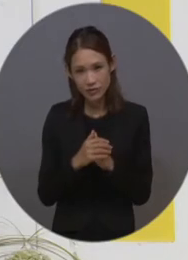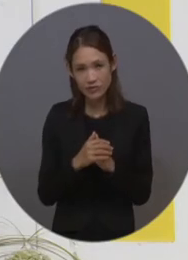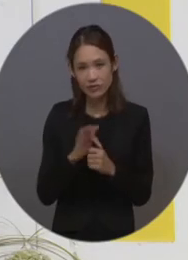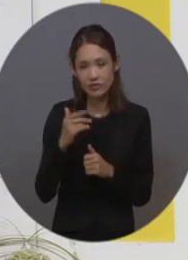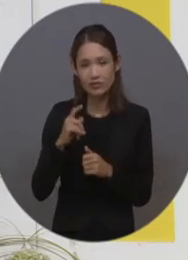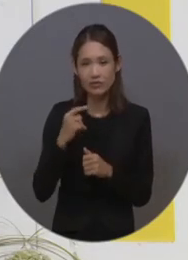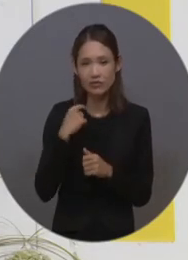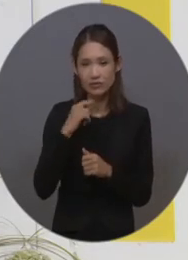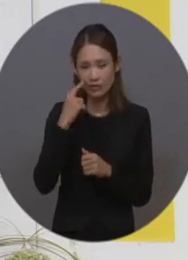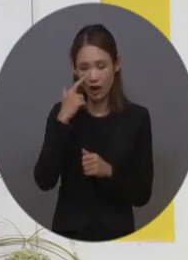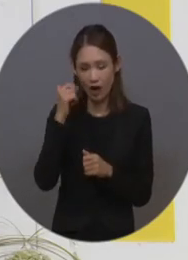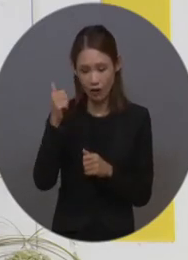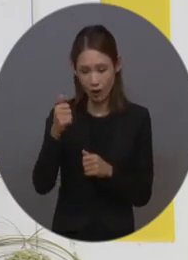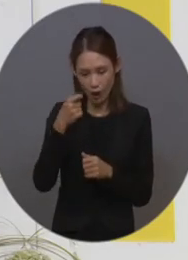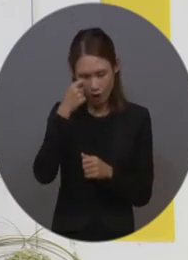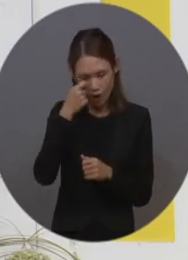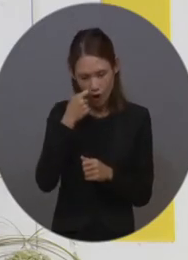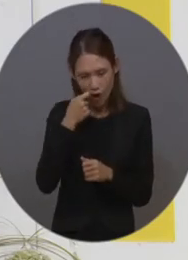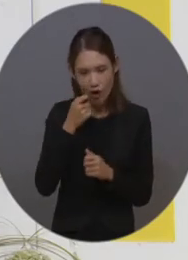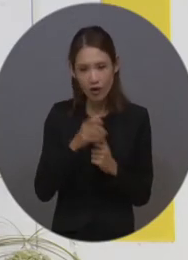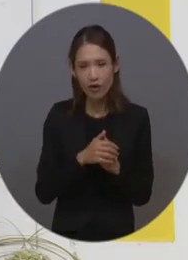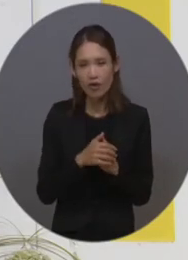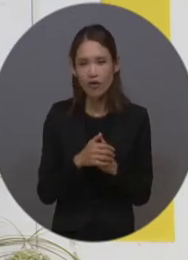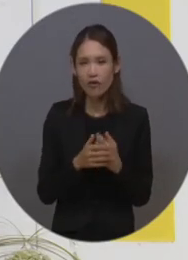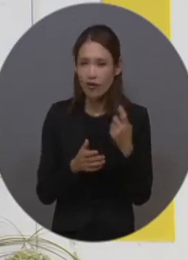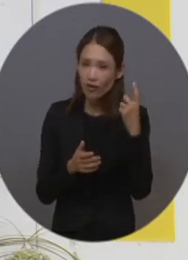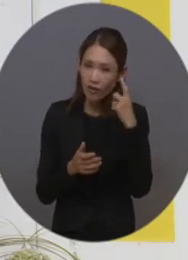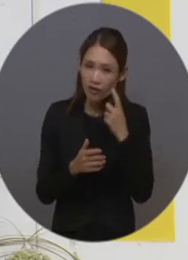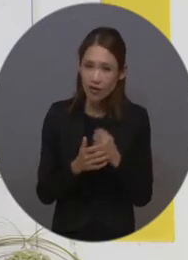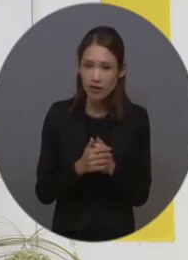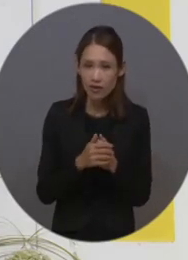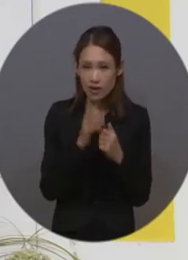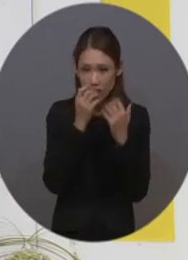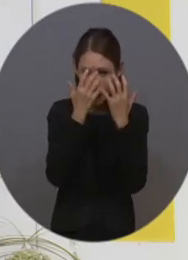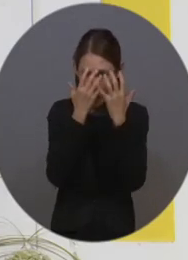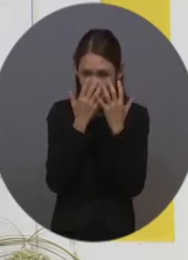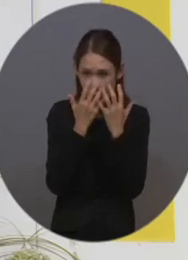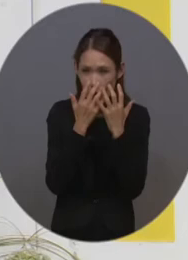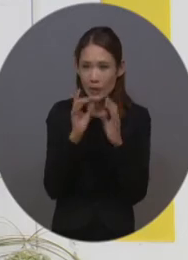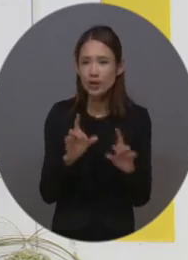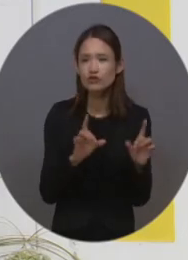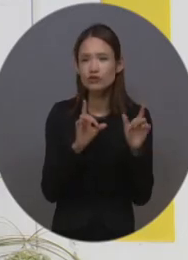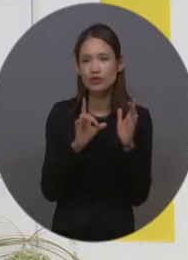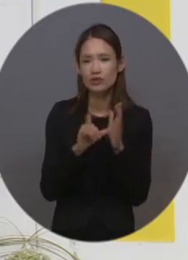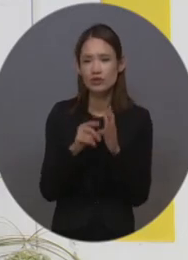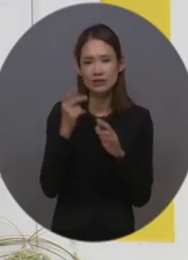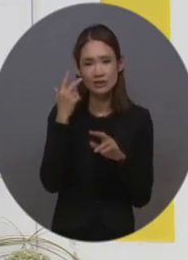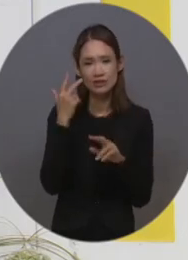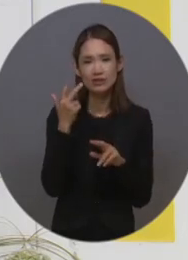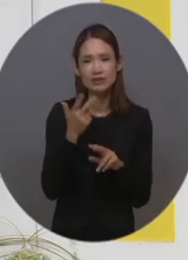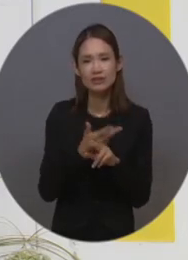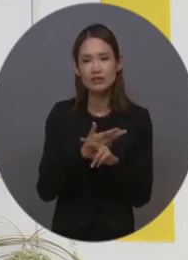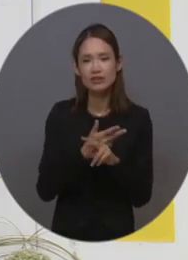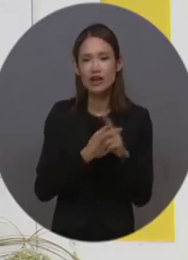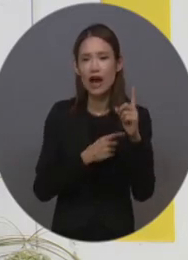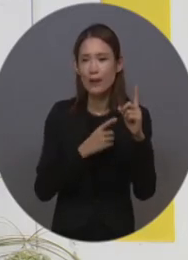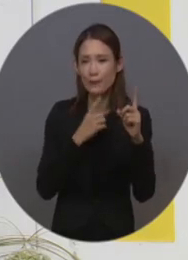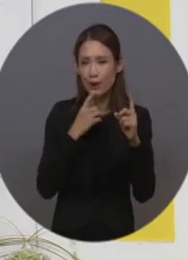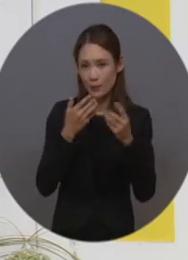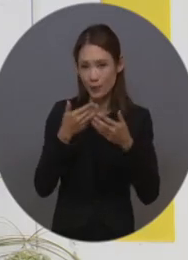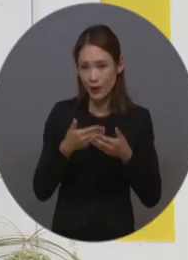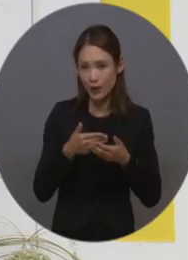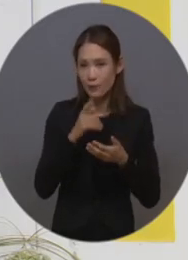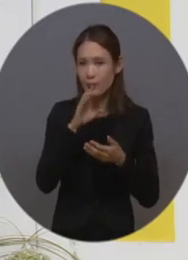대통령이 눈물을 흘리는 거예요. 아, 왜요? 내가 그 감옥에 수감됐을 때 네. 일주일에 한 번씩 이